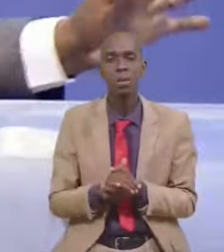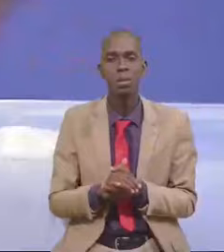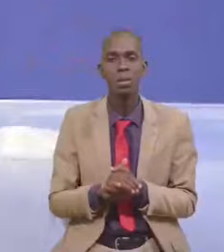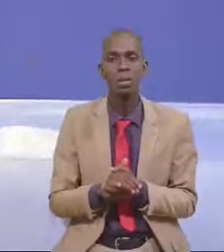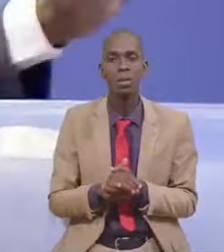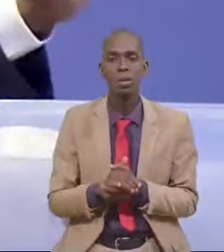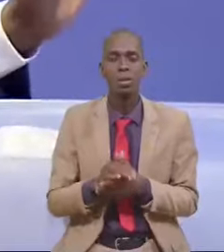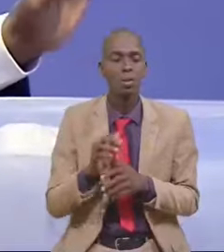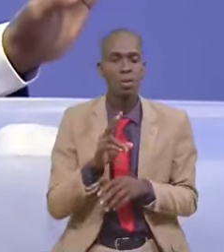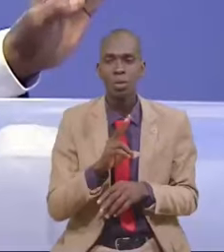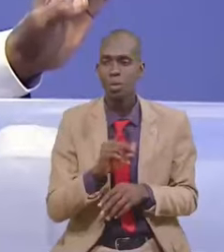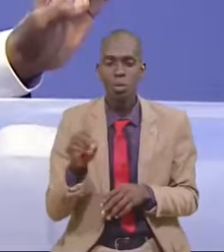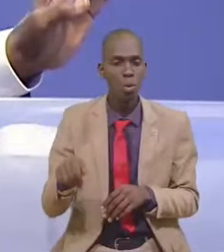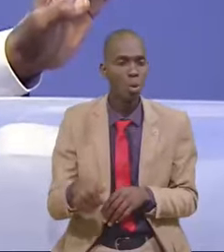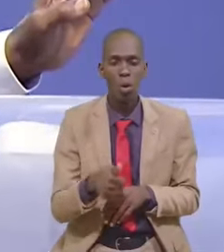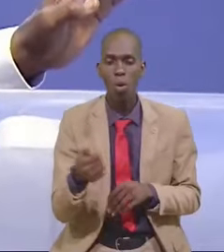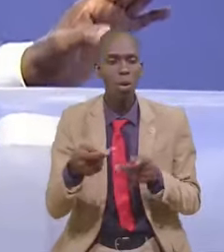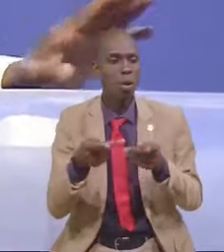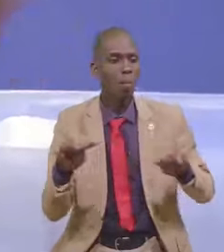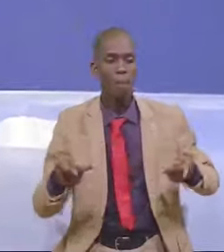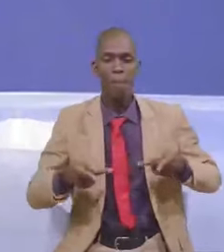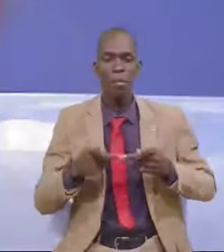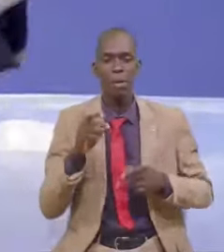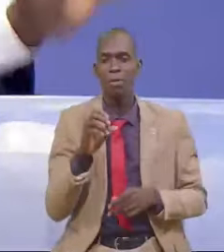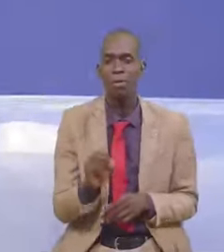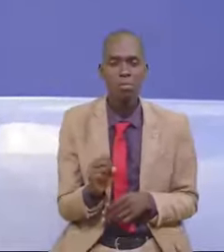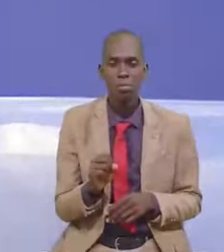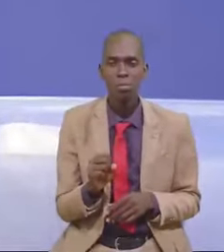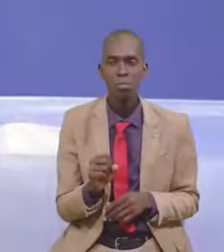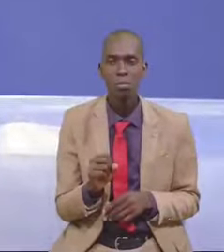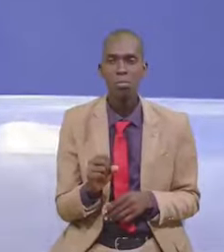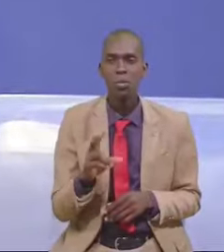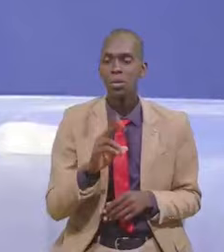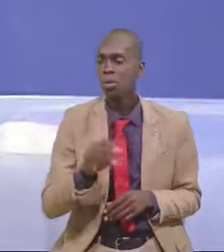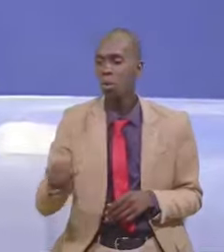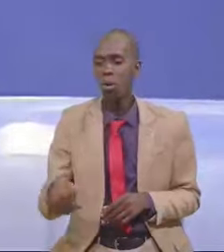Il n'y a pas d'autre boutique. Il n'y a pas d'autre source.